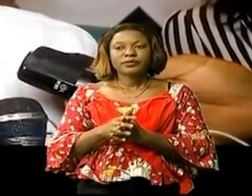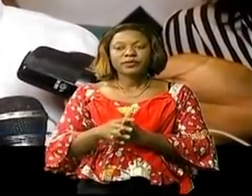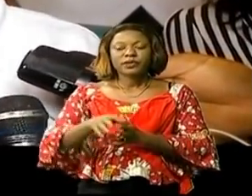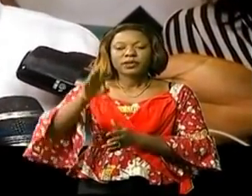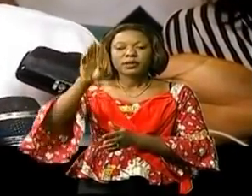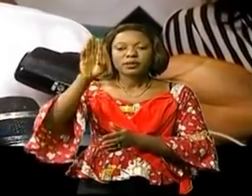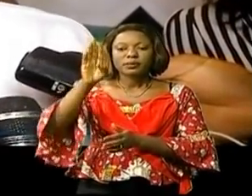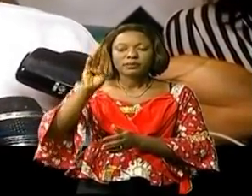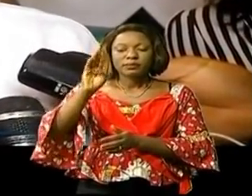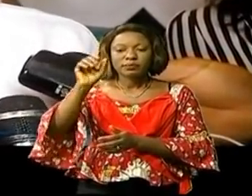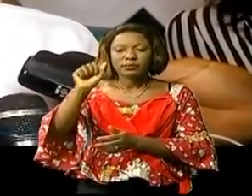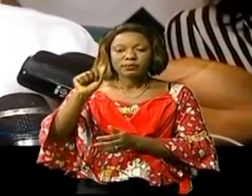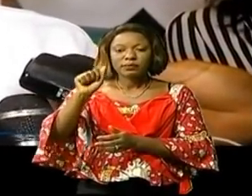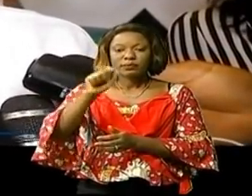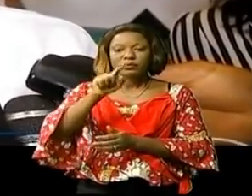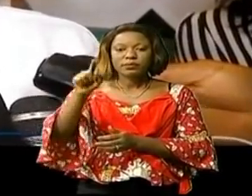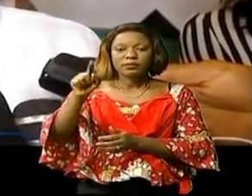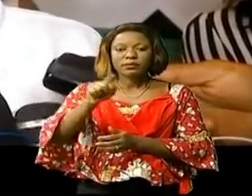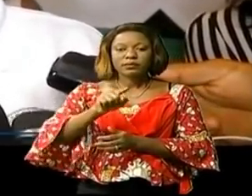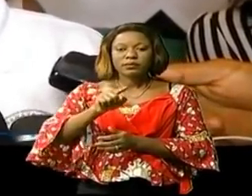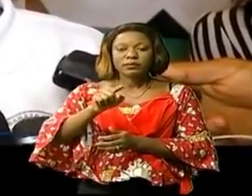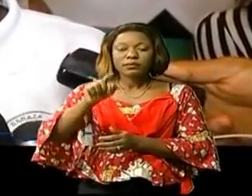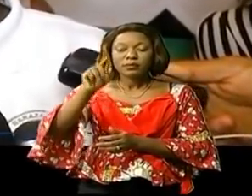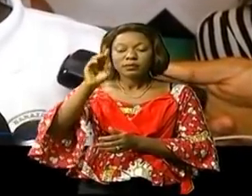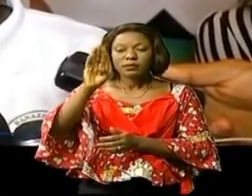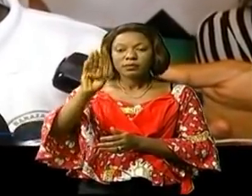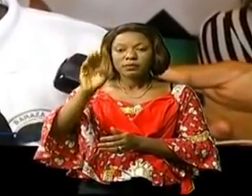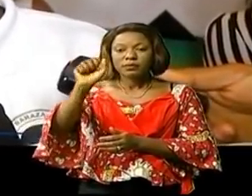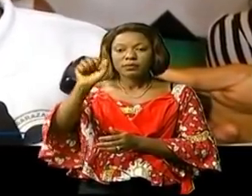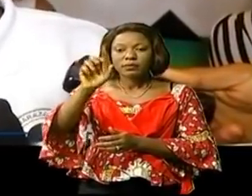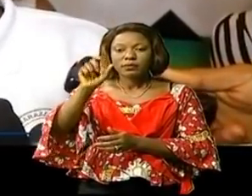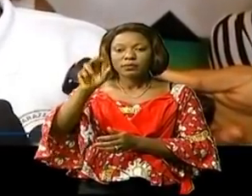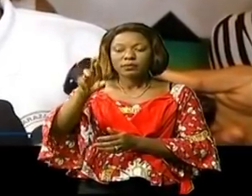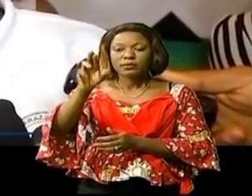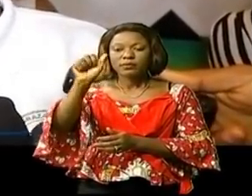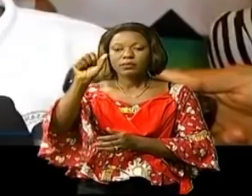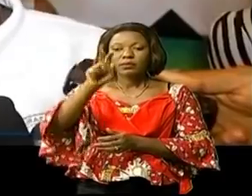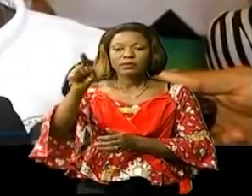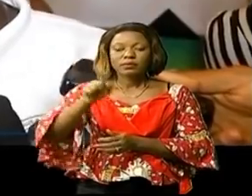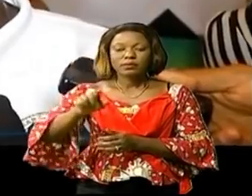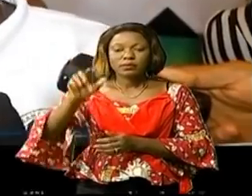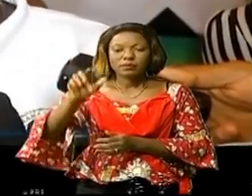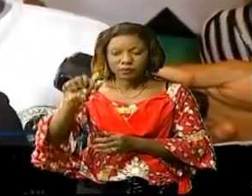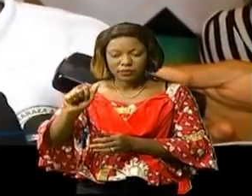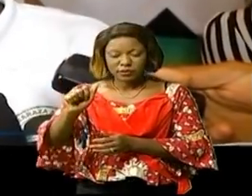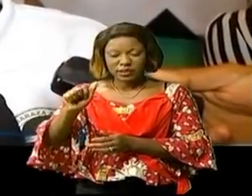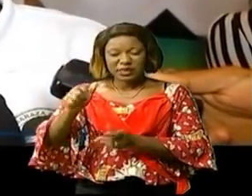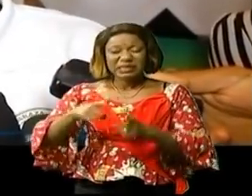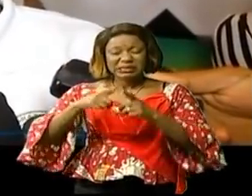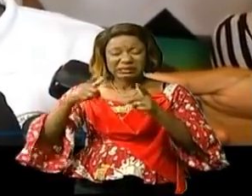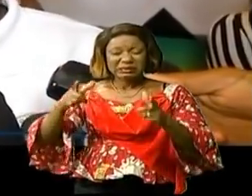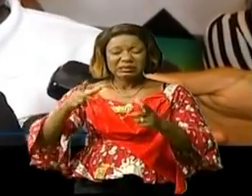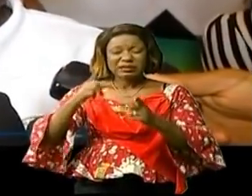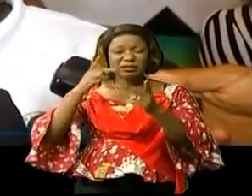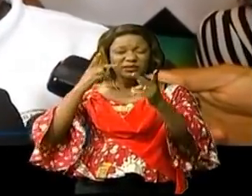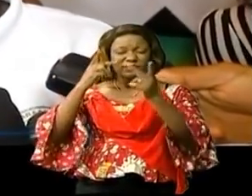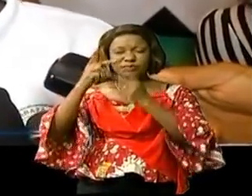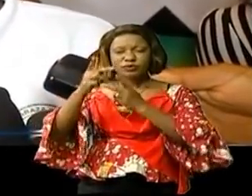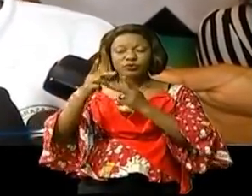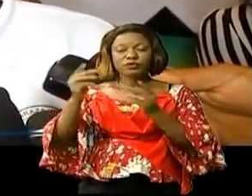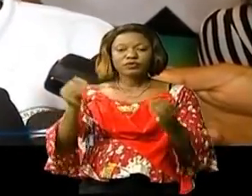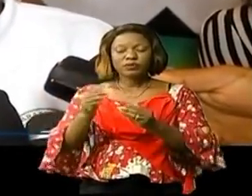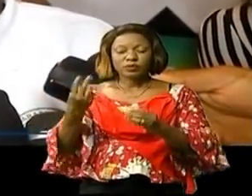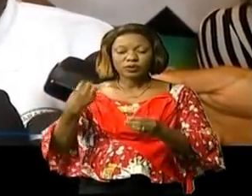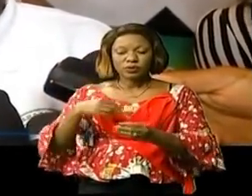a une vision. La vision est tellement grande. Et cette innovation que nous voulons apporter, ça ne